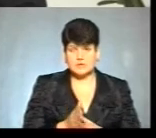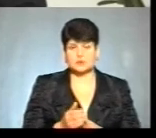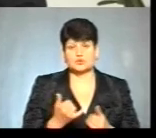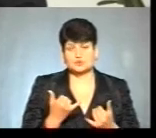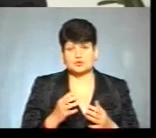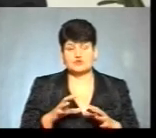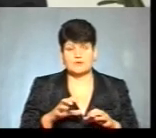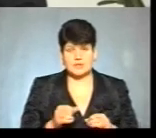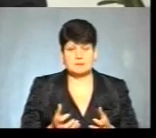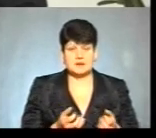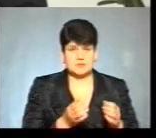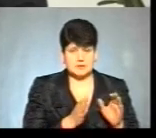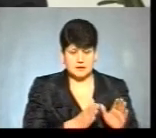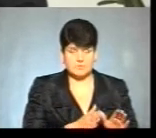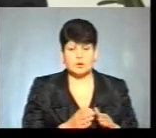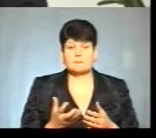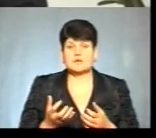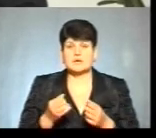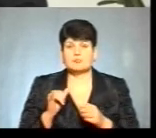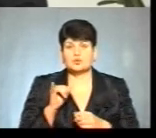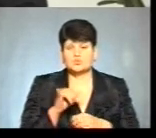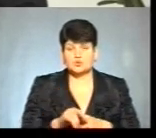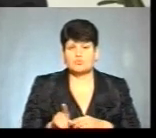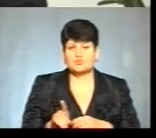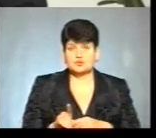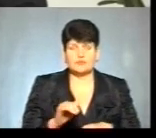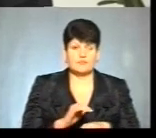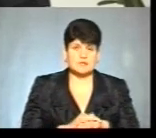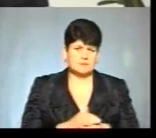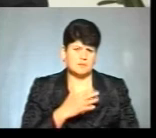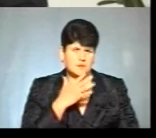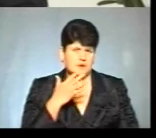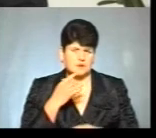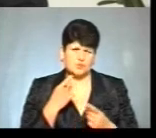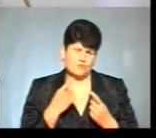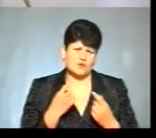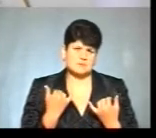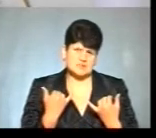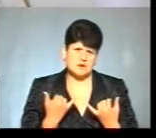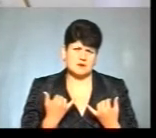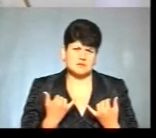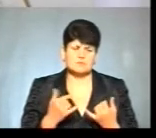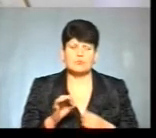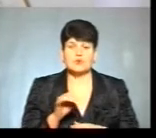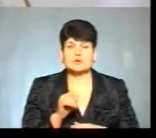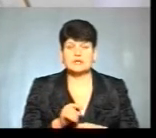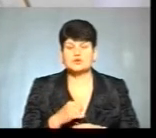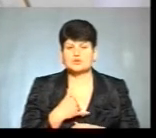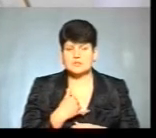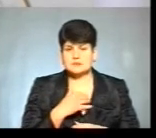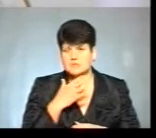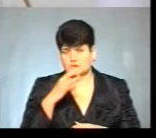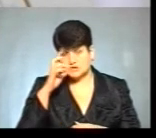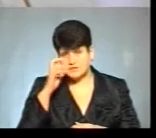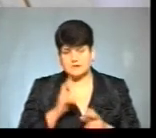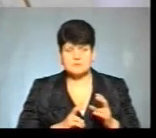я підтримую. І підтримую в тому, що сьогодні фактично ми дуже багато говоримо за те, що в нас багато державних